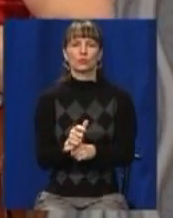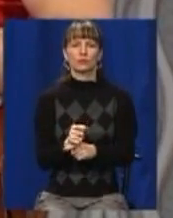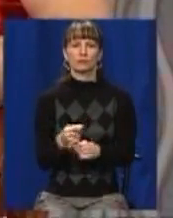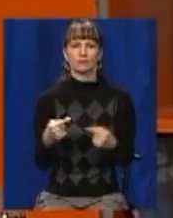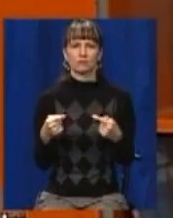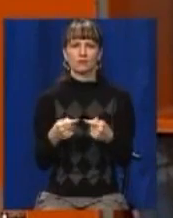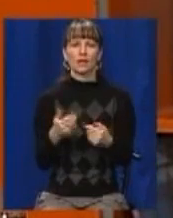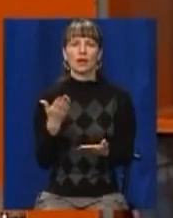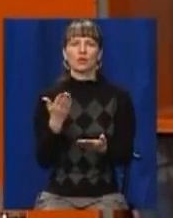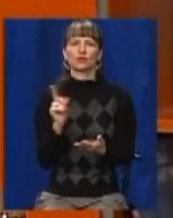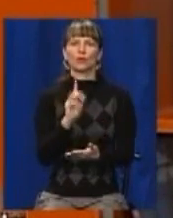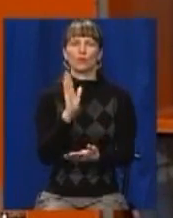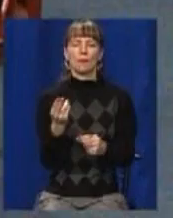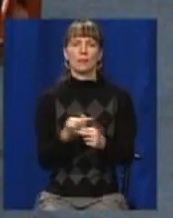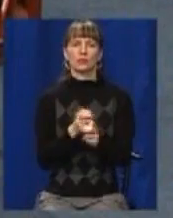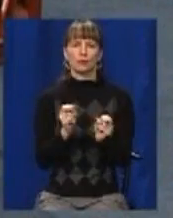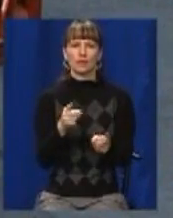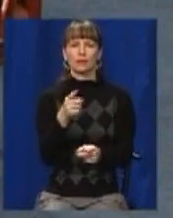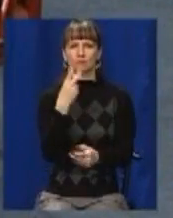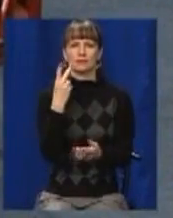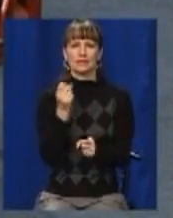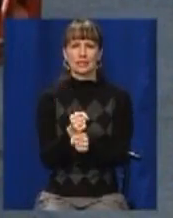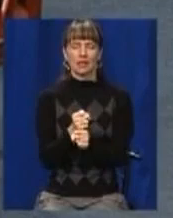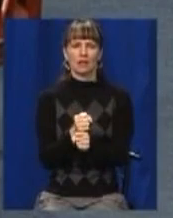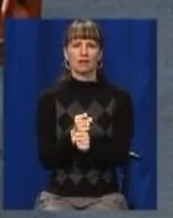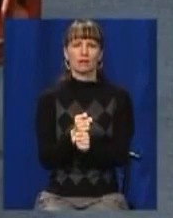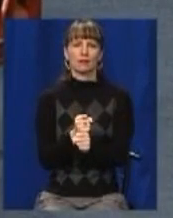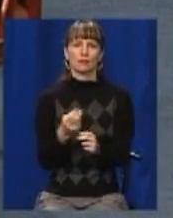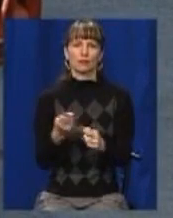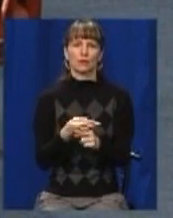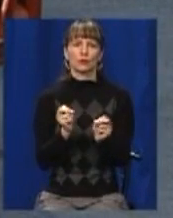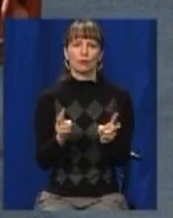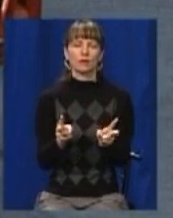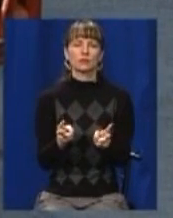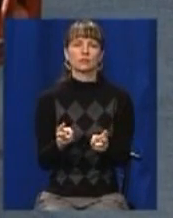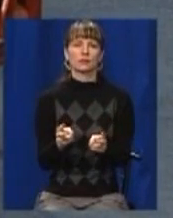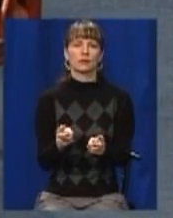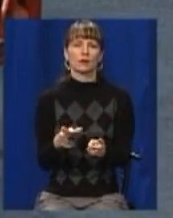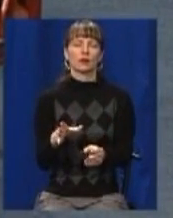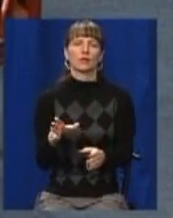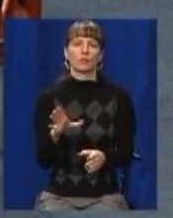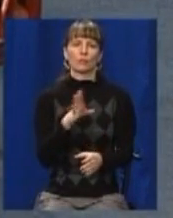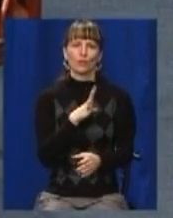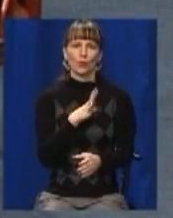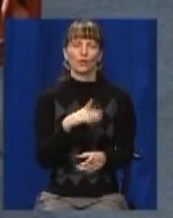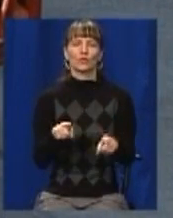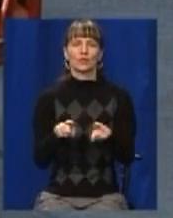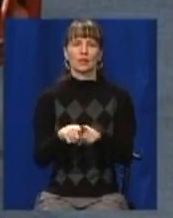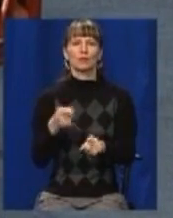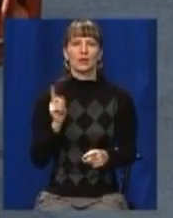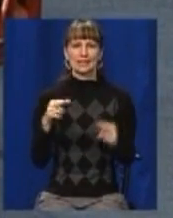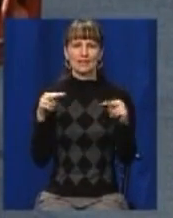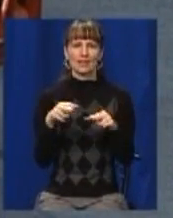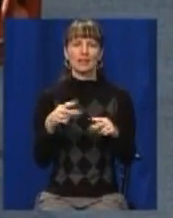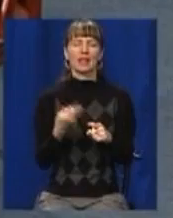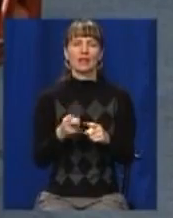повірив, що буде все безпечно, і, в принципі, він зробив все навіть начебто безпечно, 100%. Кажу, був таким, знаєте, реальним